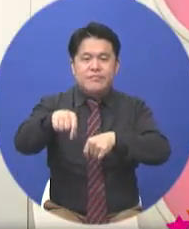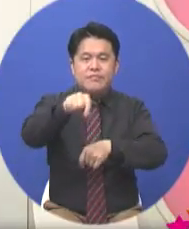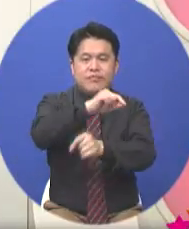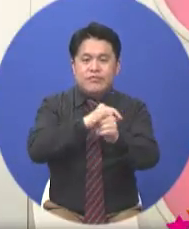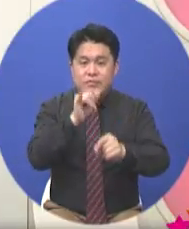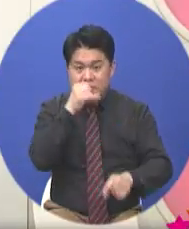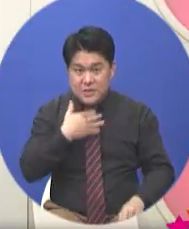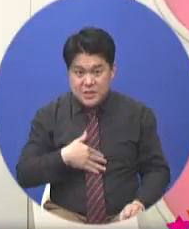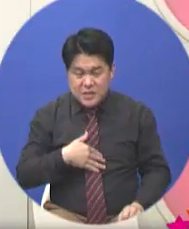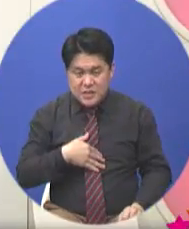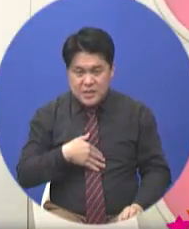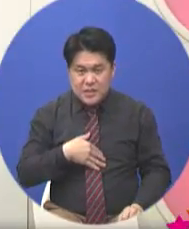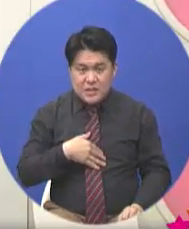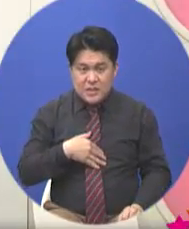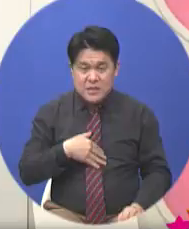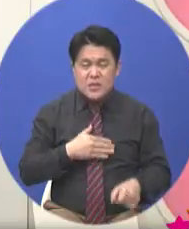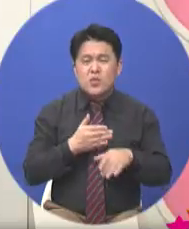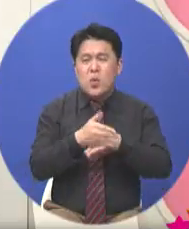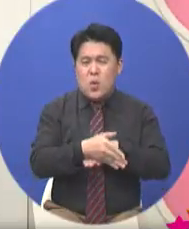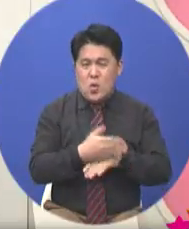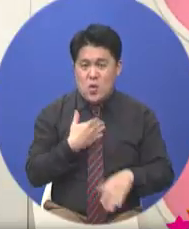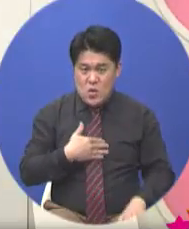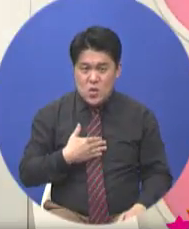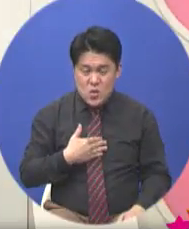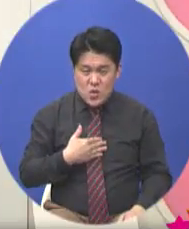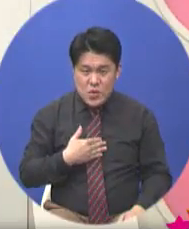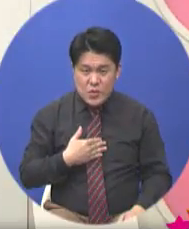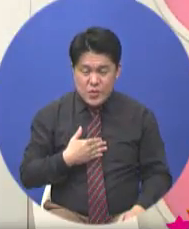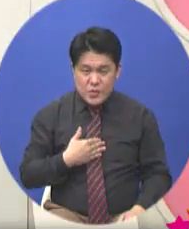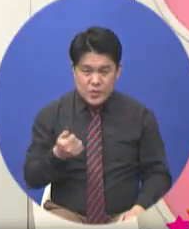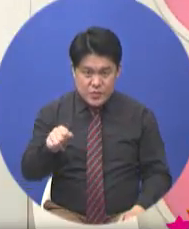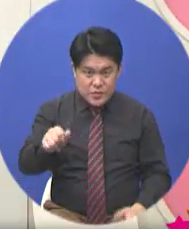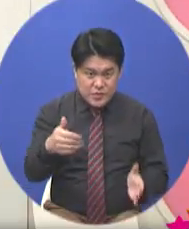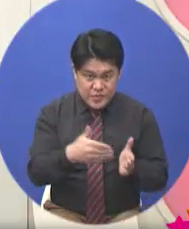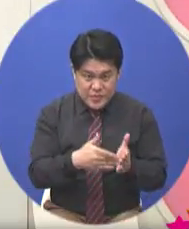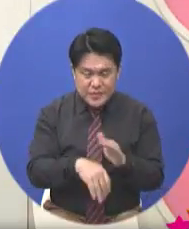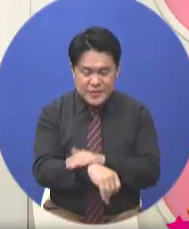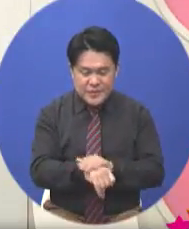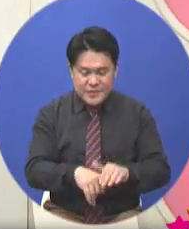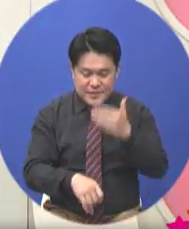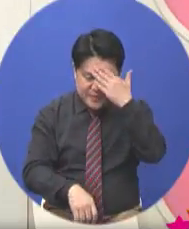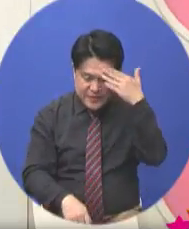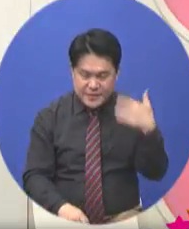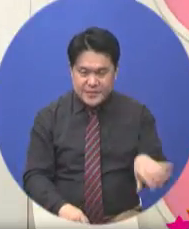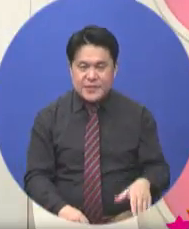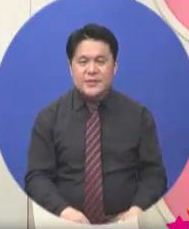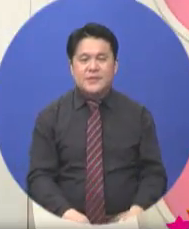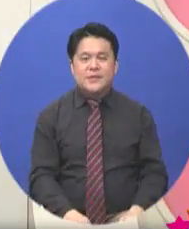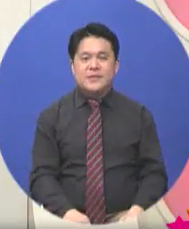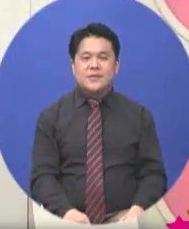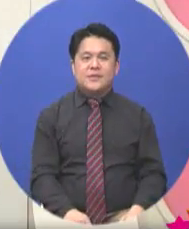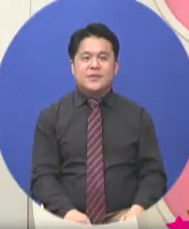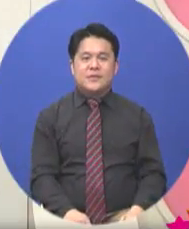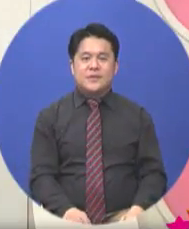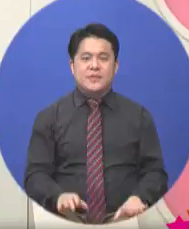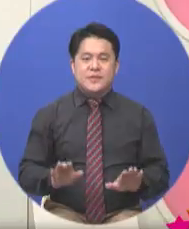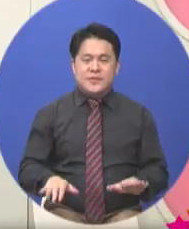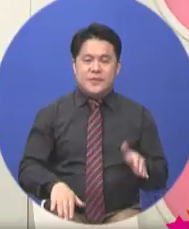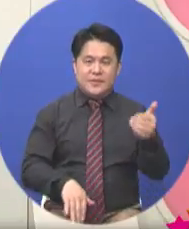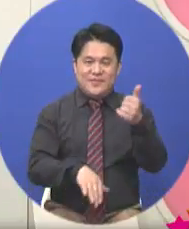켜놓으시면 네. 소리가 전달이 되죠. 네, 줄이셨어요? 네. 잘하셨습니다. 네, 그래요. 네. 저 오늘